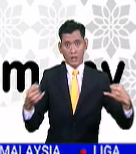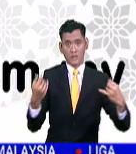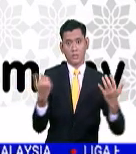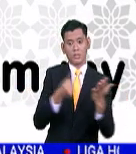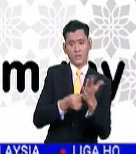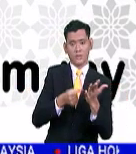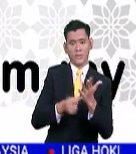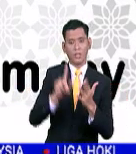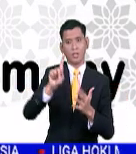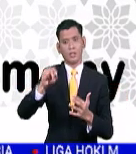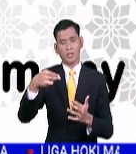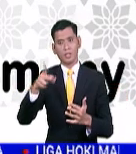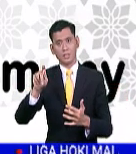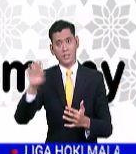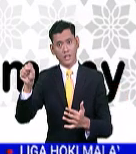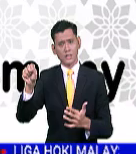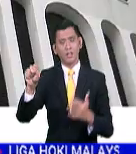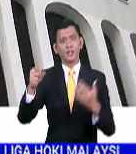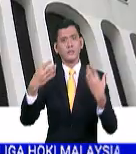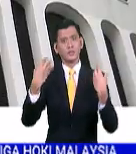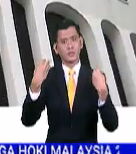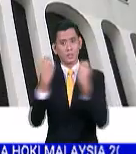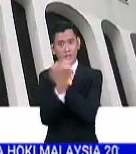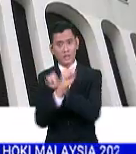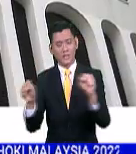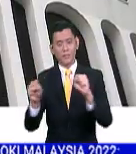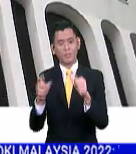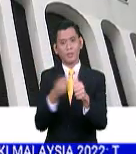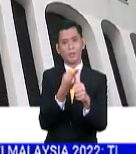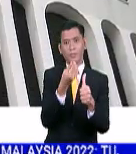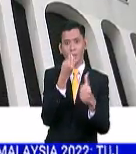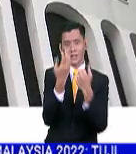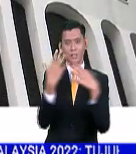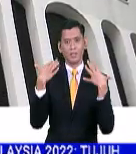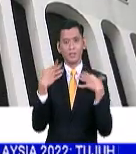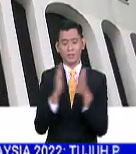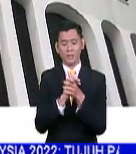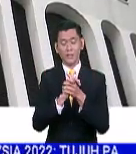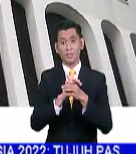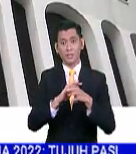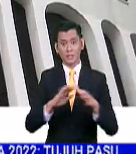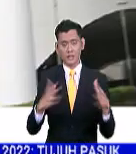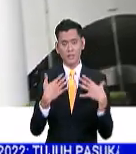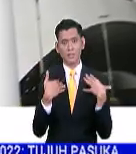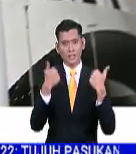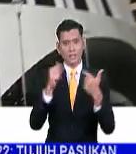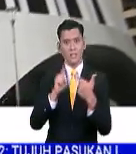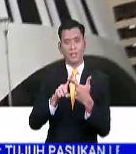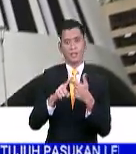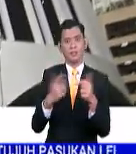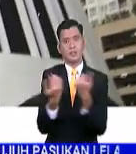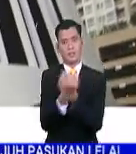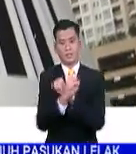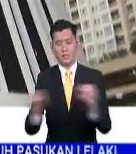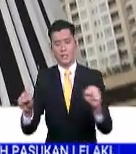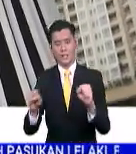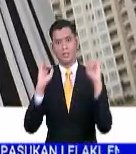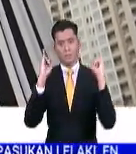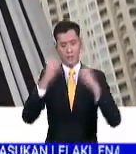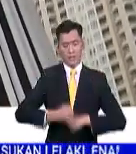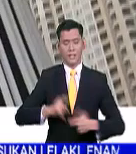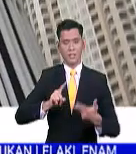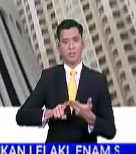shopping.thts menawarkan pelbagai produk seperti makanan kesihatan, kelengkapan ibadah dan produk penjagaan diri.